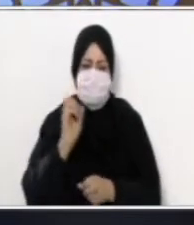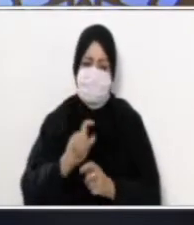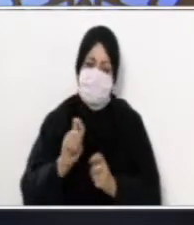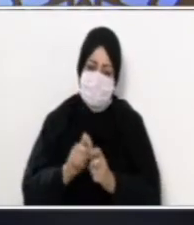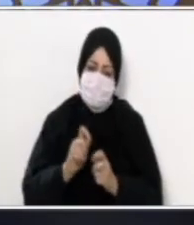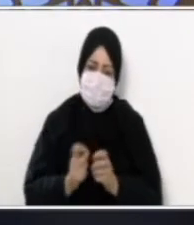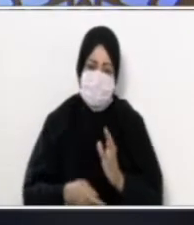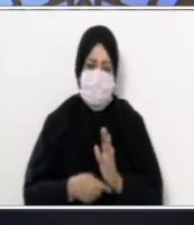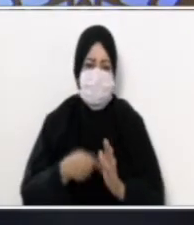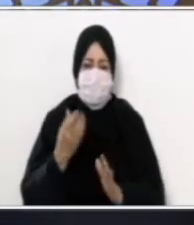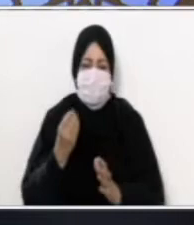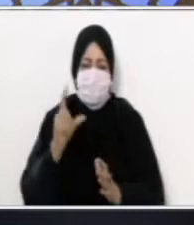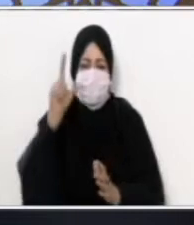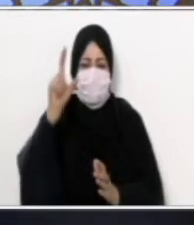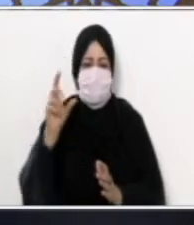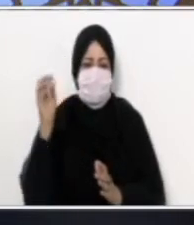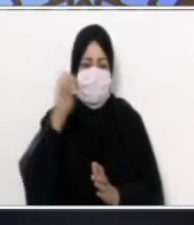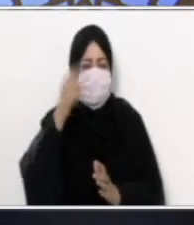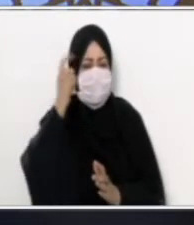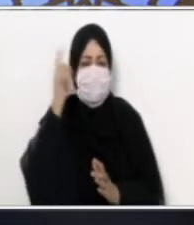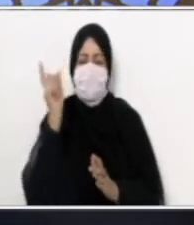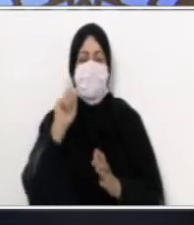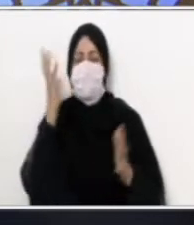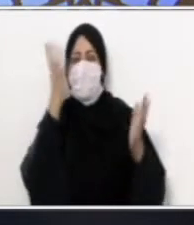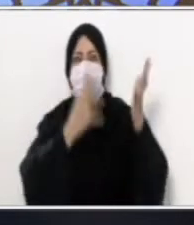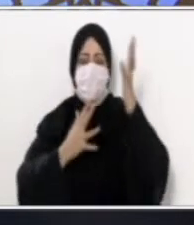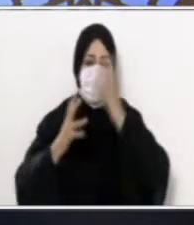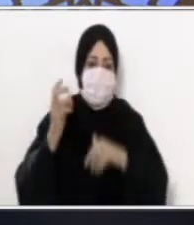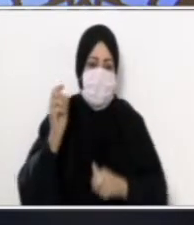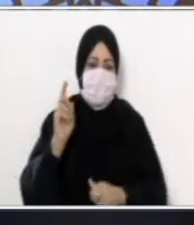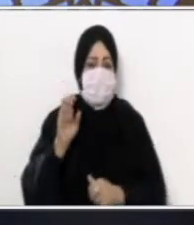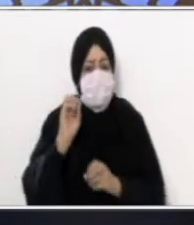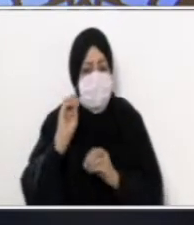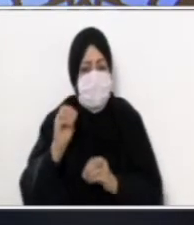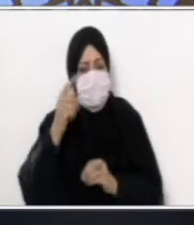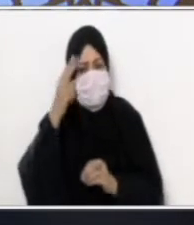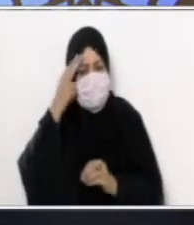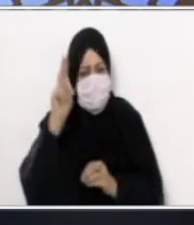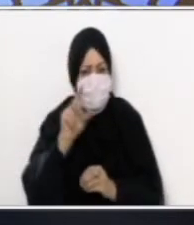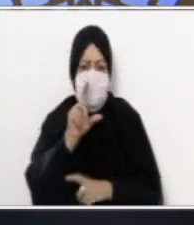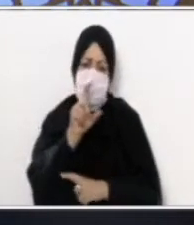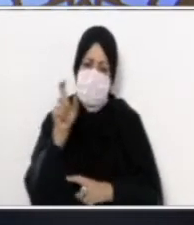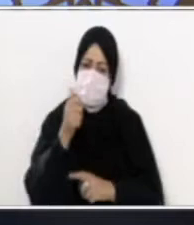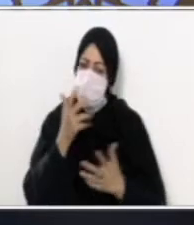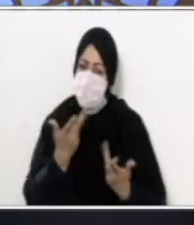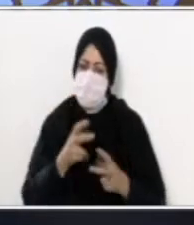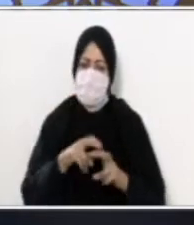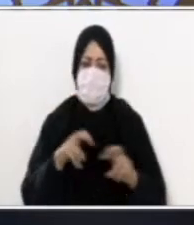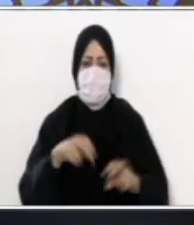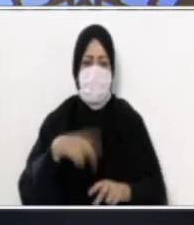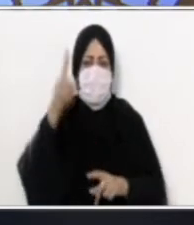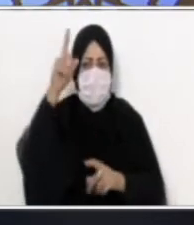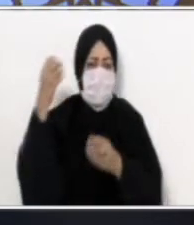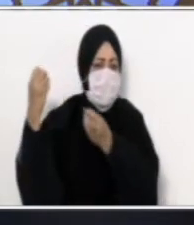ويعني ينبغي تعريفه بفضيلة الصوم والأجر الذي أعده الله لمن صام وتحمل هذه المشاق،